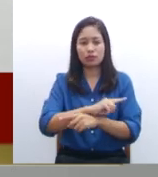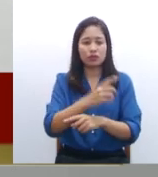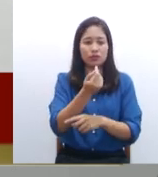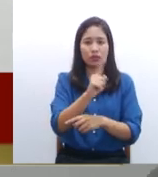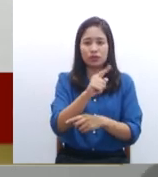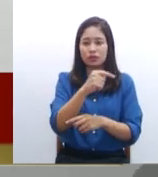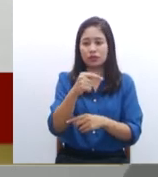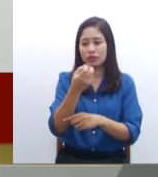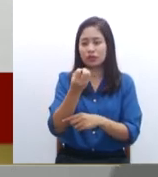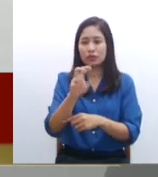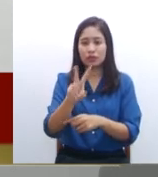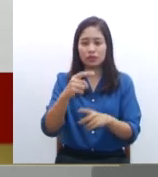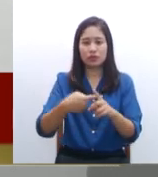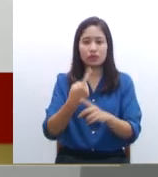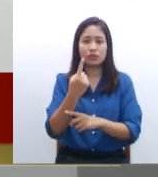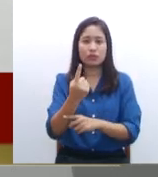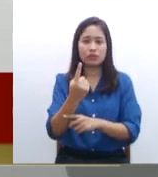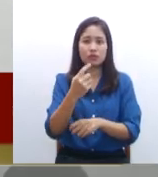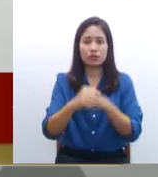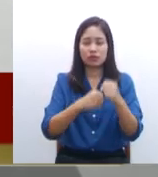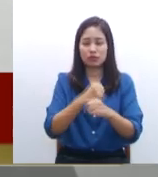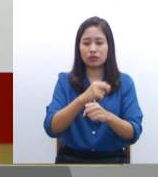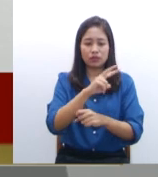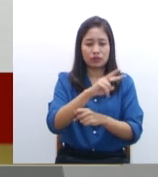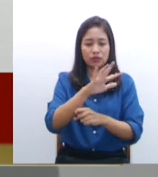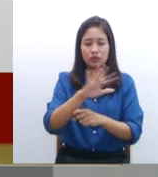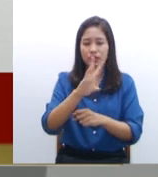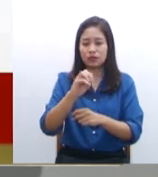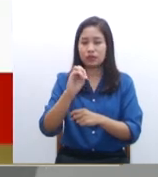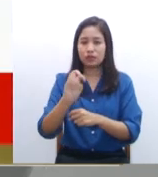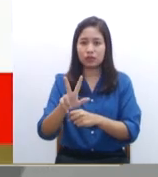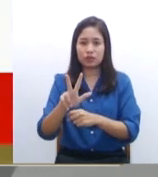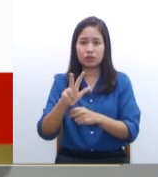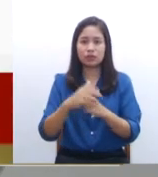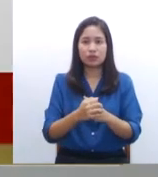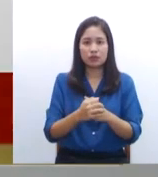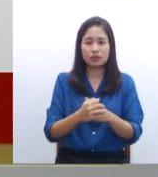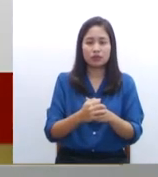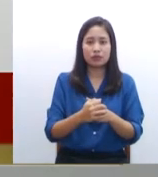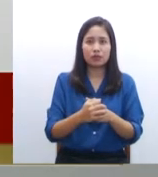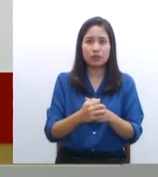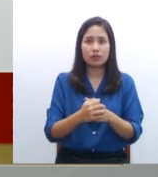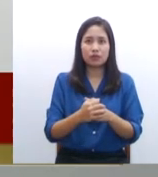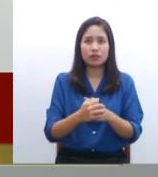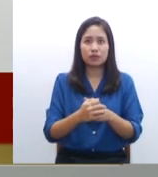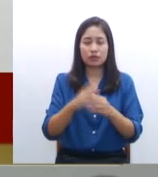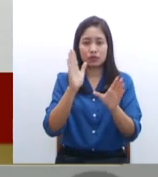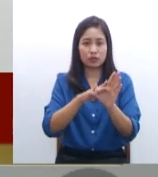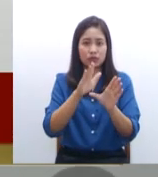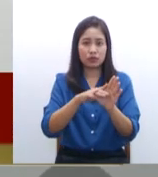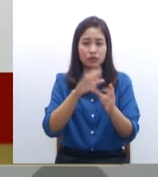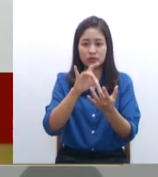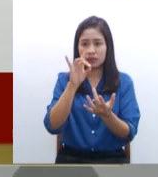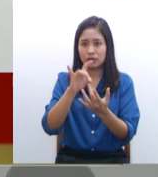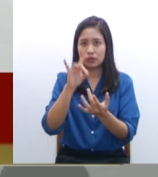11ถึง12มกราคมพุทธศักราช2563สำหรับการรับสมัครนักเรียนในระดับชั้น